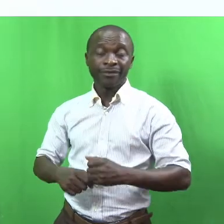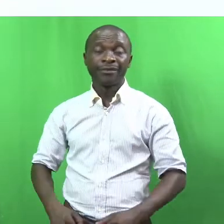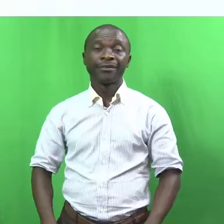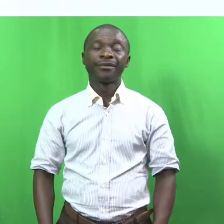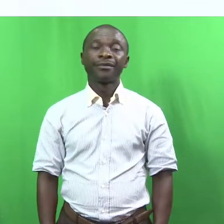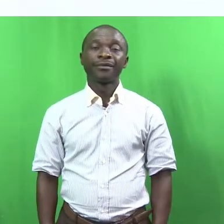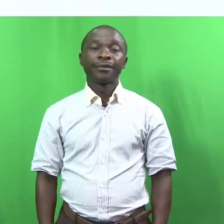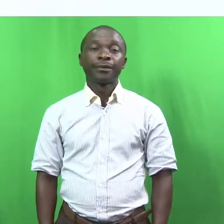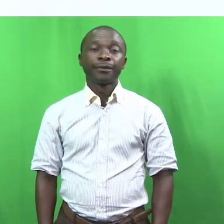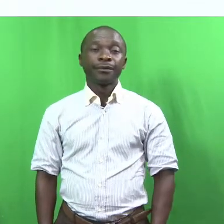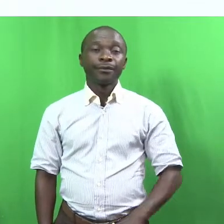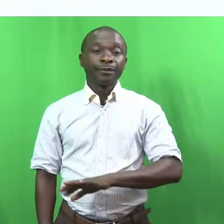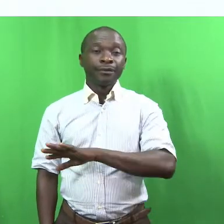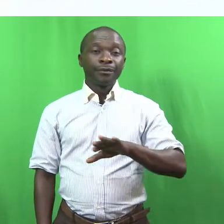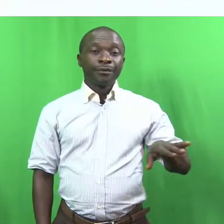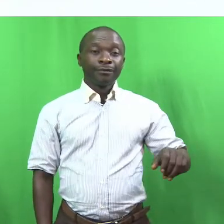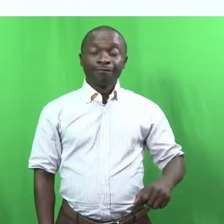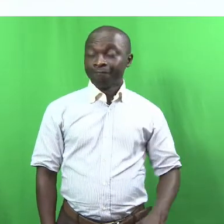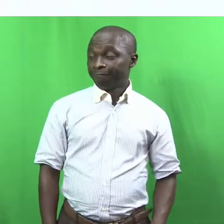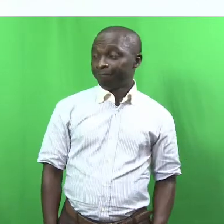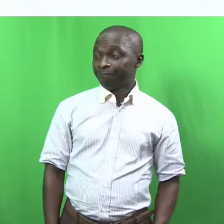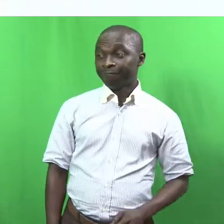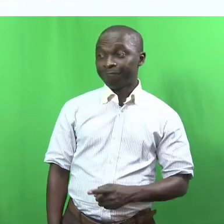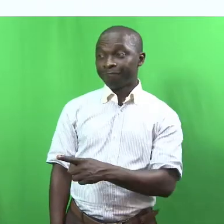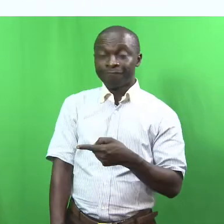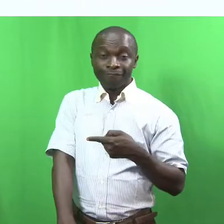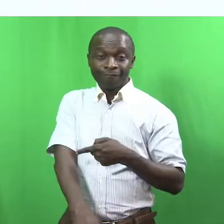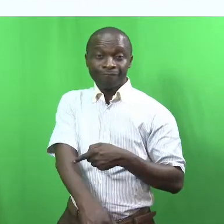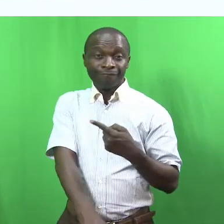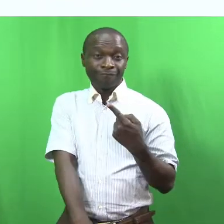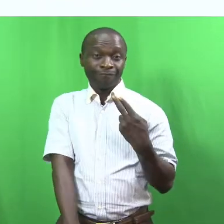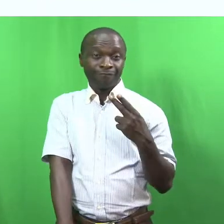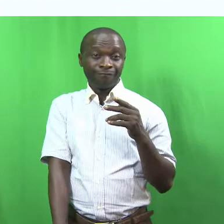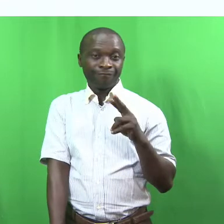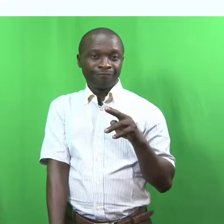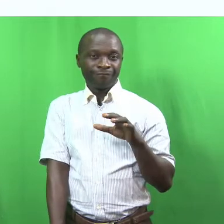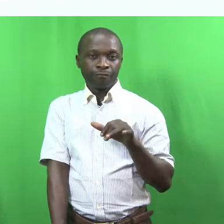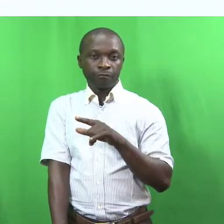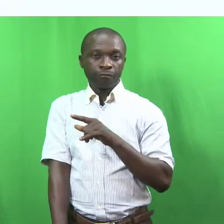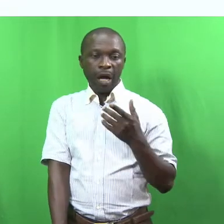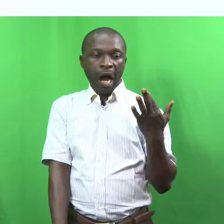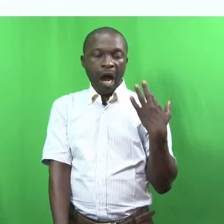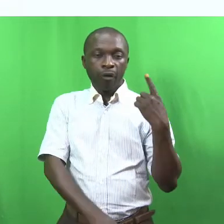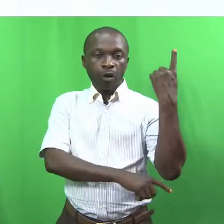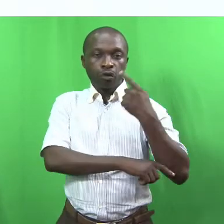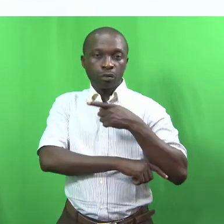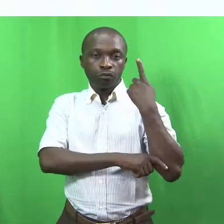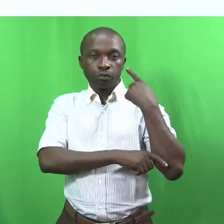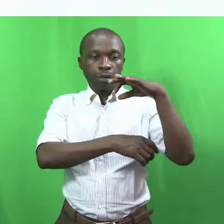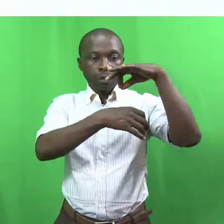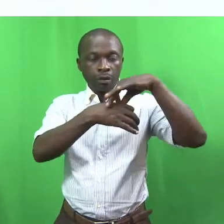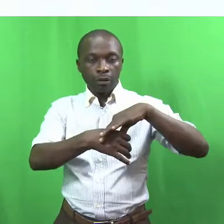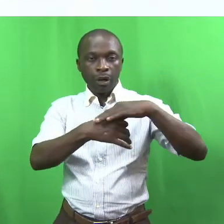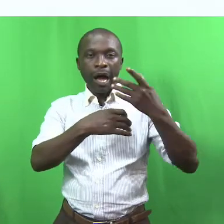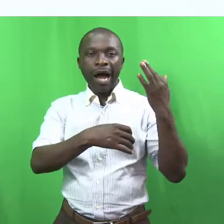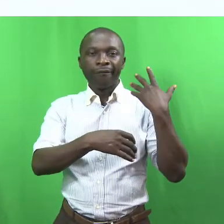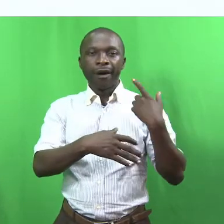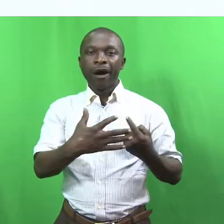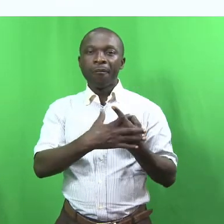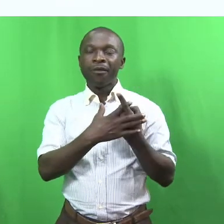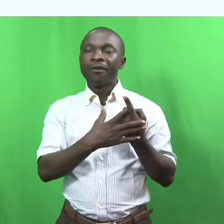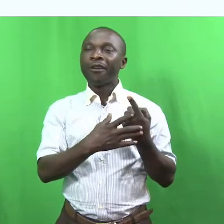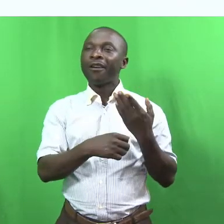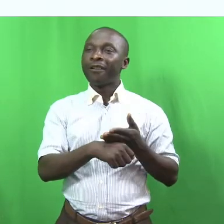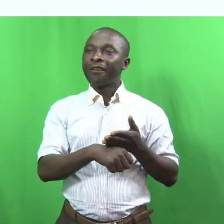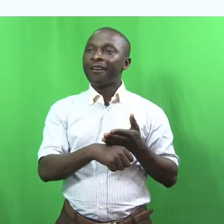La journée de vote au Ghana, qui avait plutôt commencé dans le calme, a connu un trouble dans la banlieue de Accra.